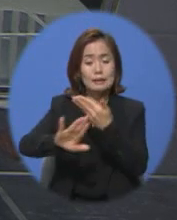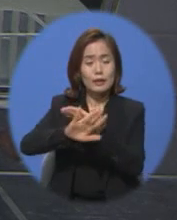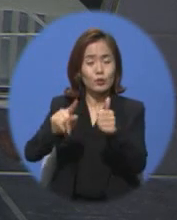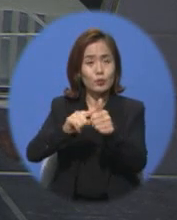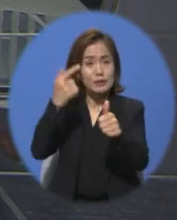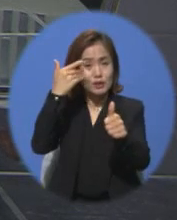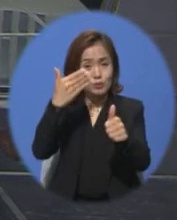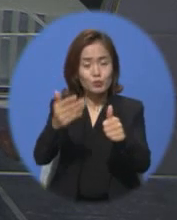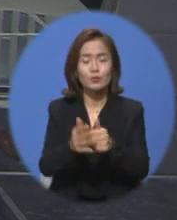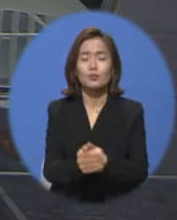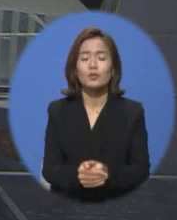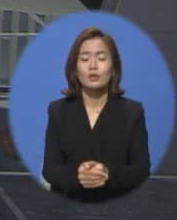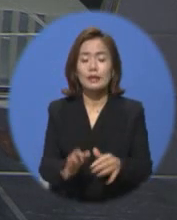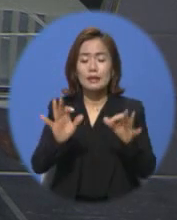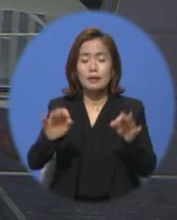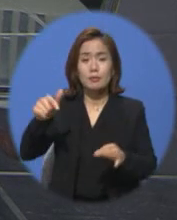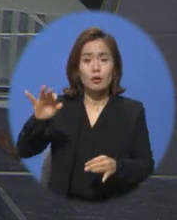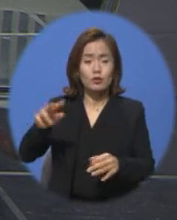있습니다.